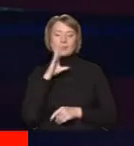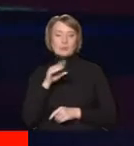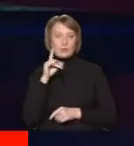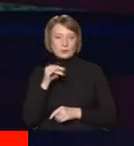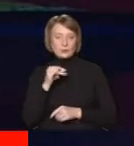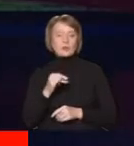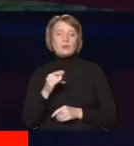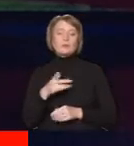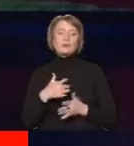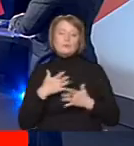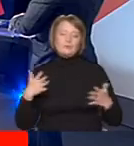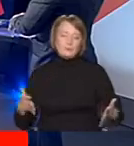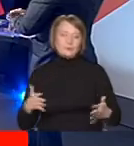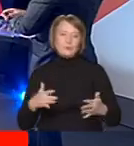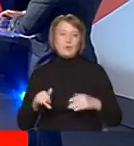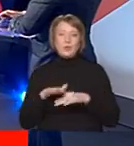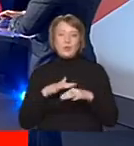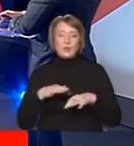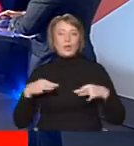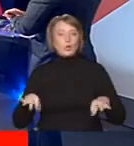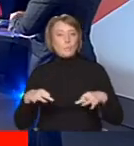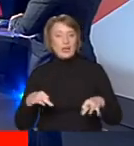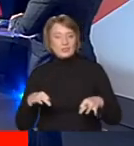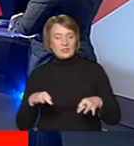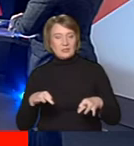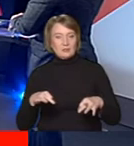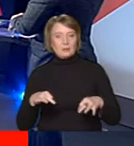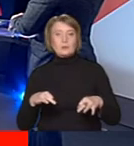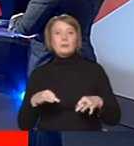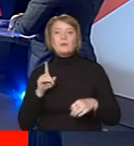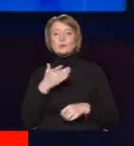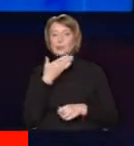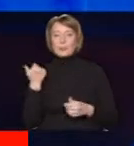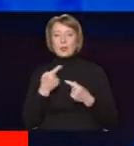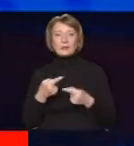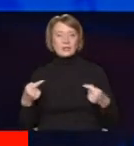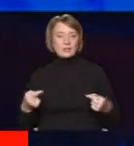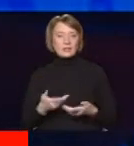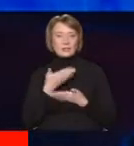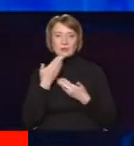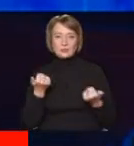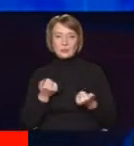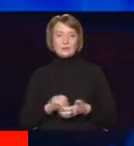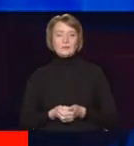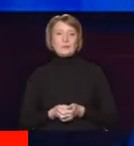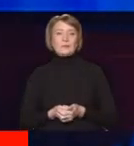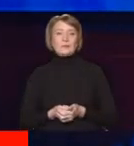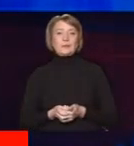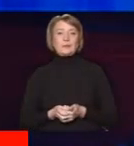на великогабаритний громадський транспорт. Так? Очевидно, що проблема, що люди не мають гарячої води постійно, а мають її, скажімо так,